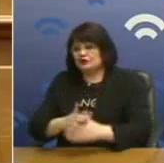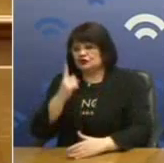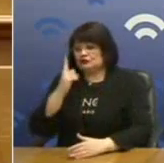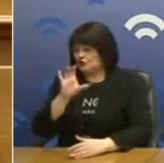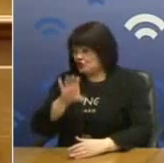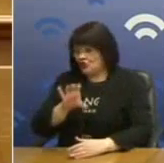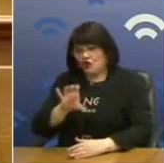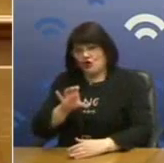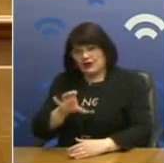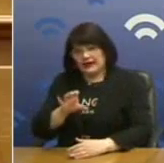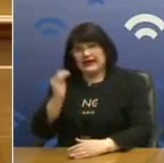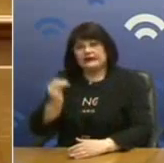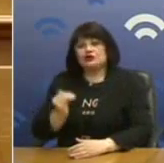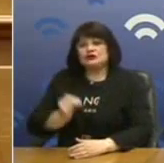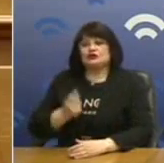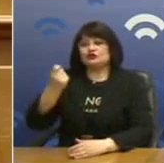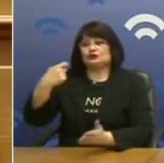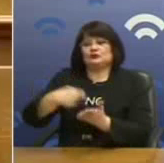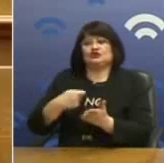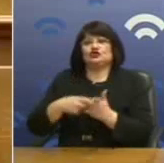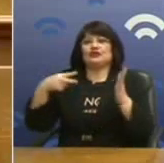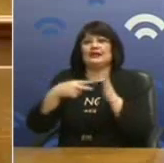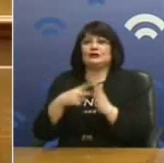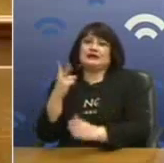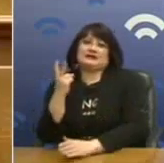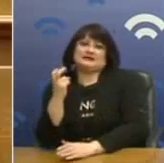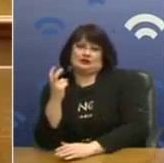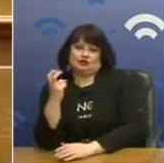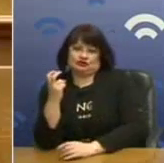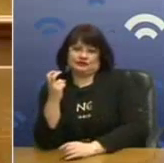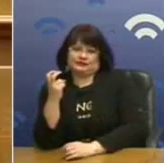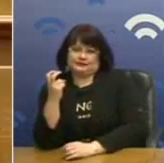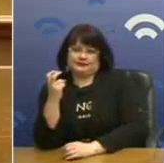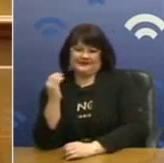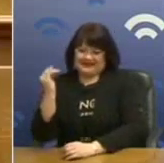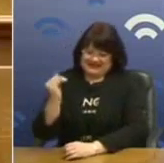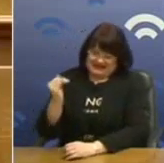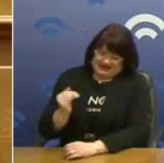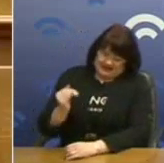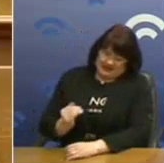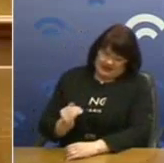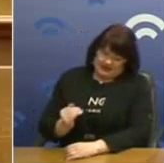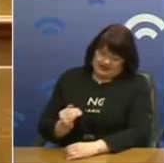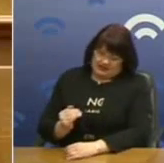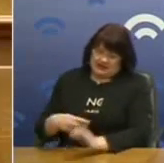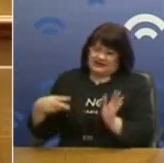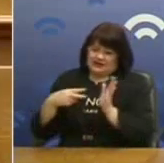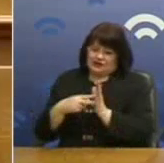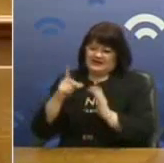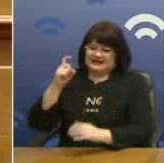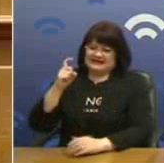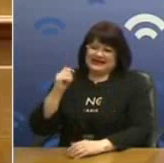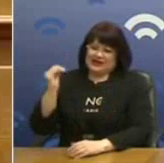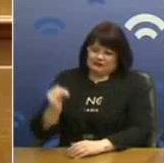που ο κατώτατος μισθός το 2020 είναι χαμηλότερος από τον κατώτατο μισθό το 2010, είναι η